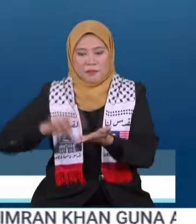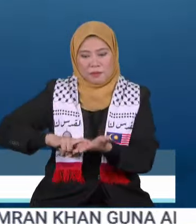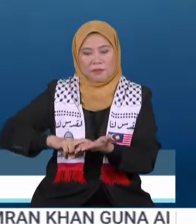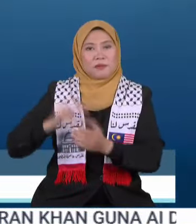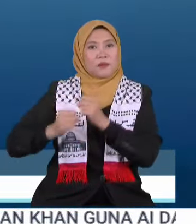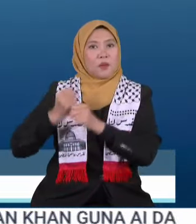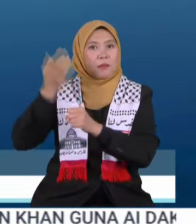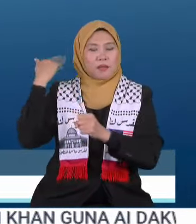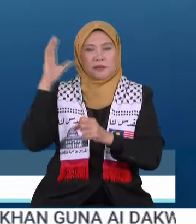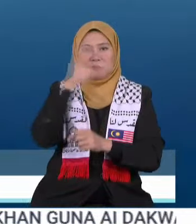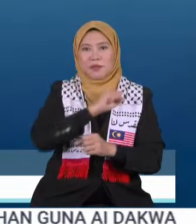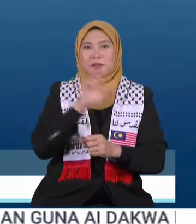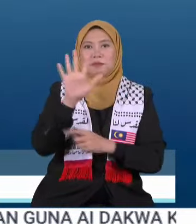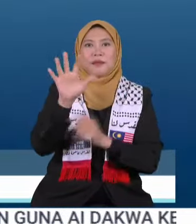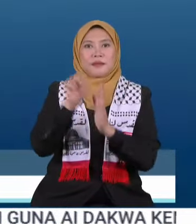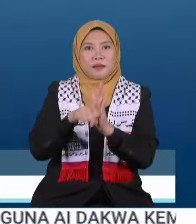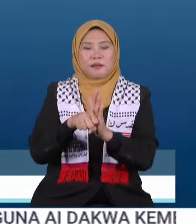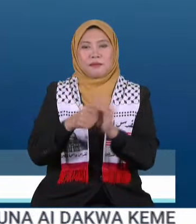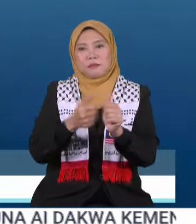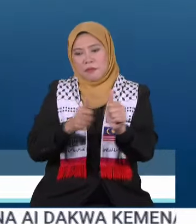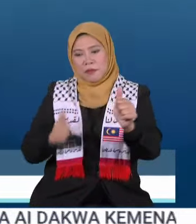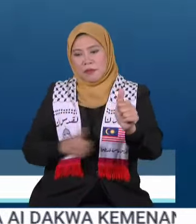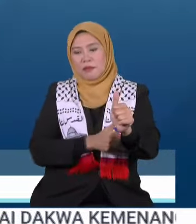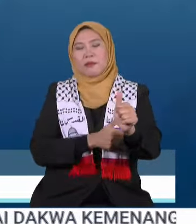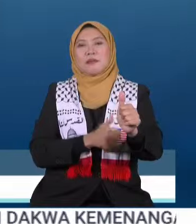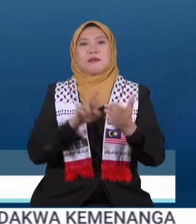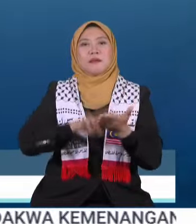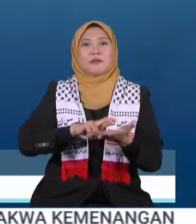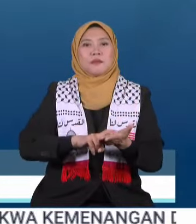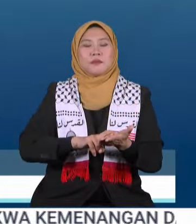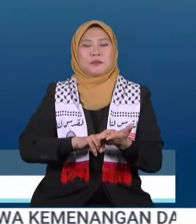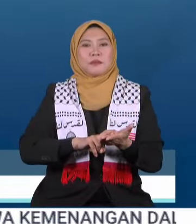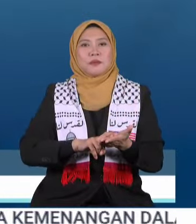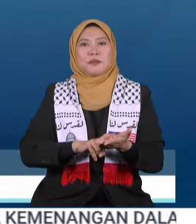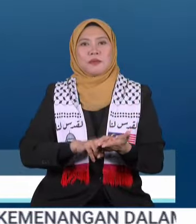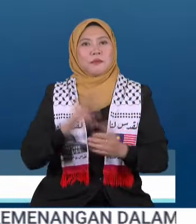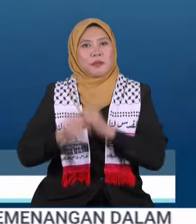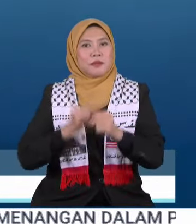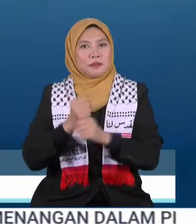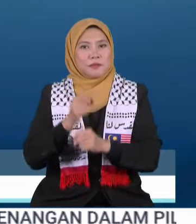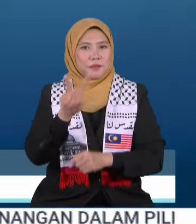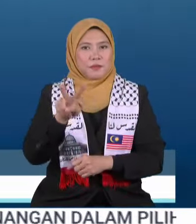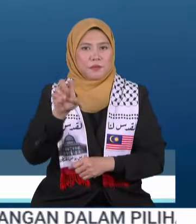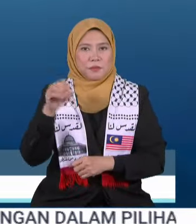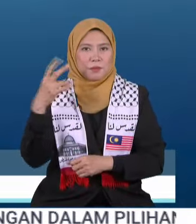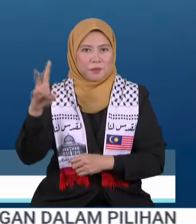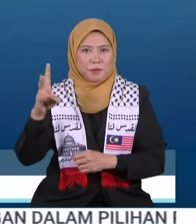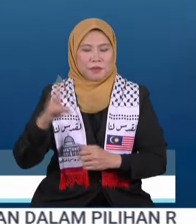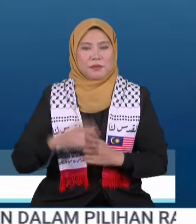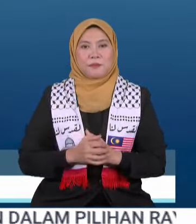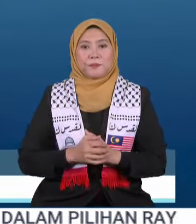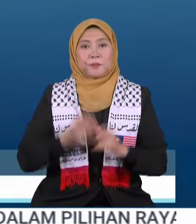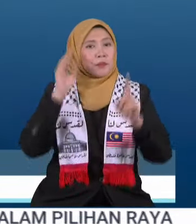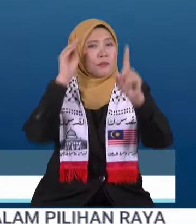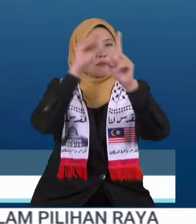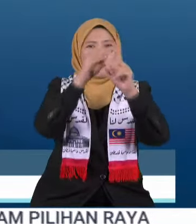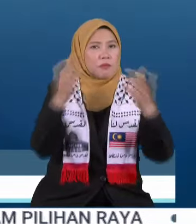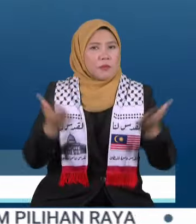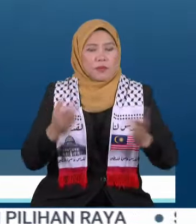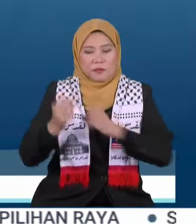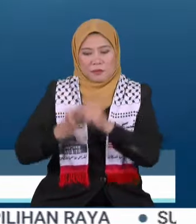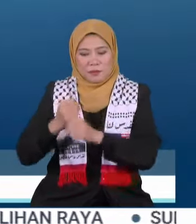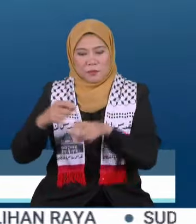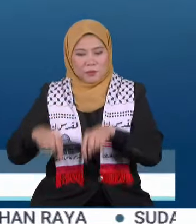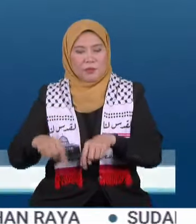lepas ketinggalan 5 saat di belakang pemegang rekod Peter Lebedinsky pada tahun 2017. Matlamatnya untuk tahun